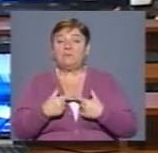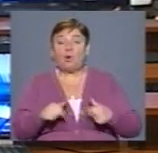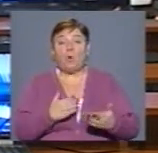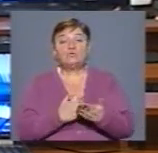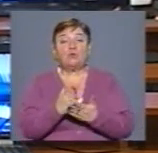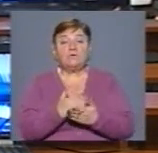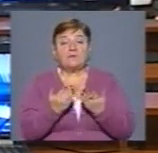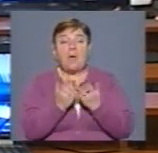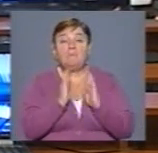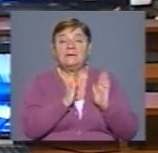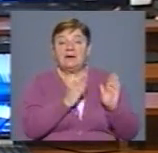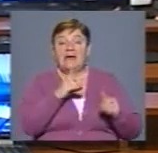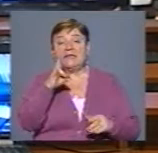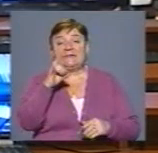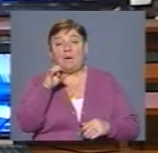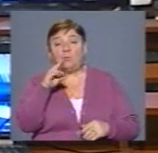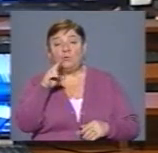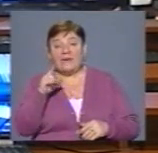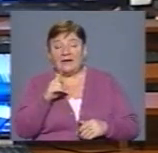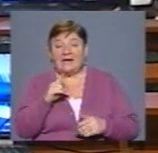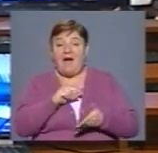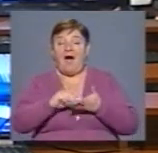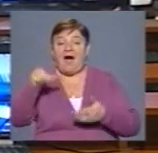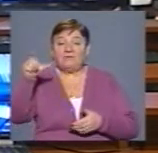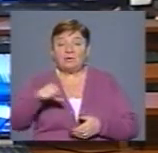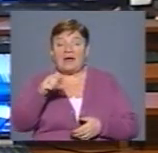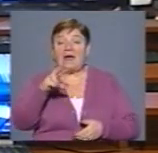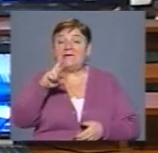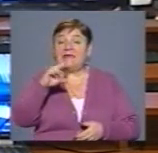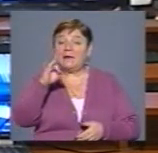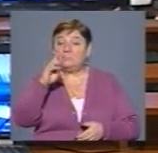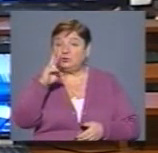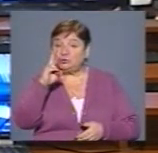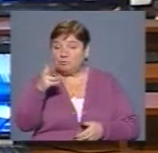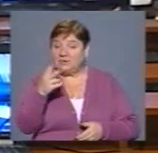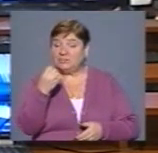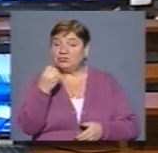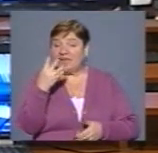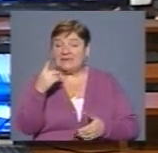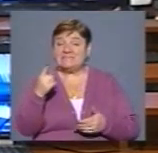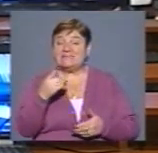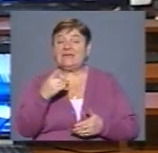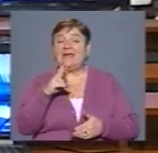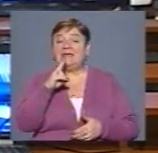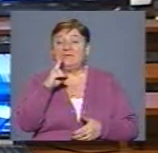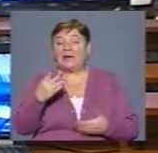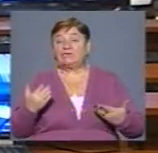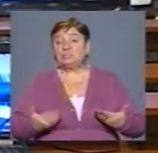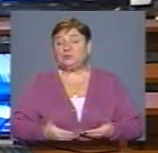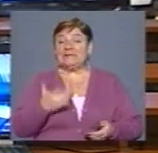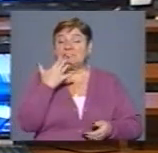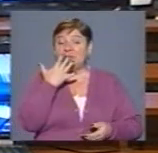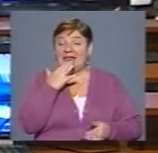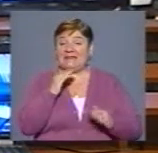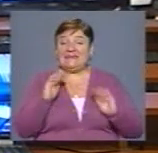обслуговування бібліотеки Євгенія Напуда. Авторка книги Олеся Яремчук опублікувала 14 історій про те, як живуть національні меншини